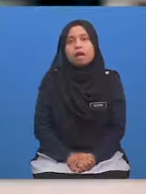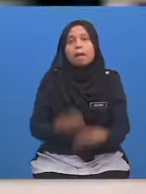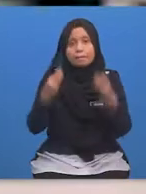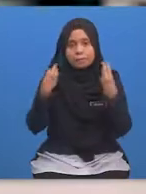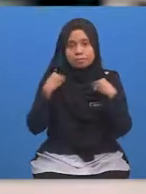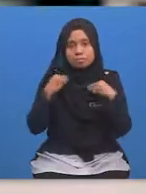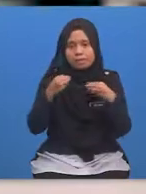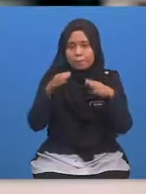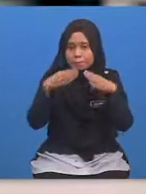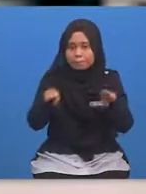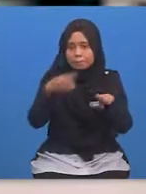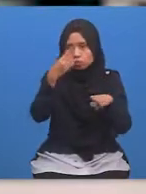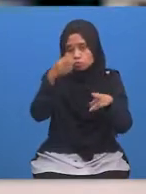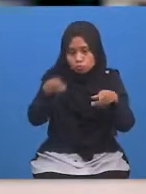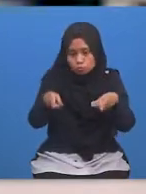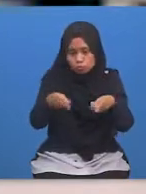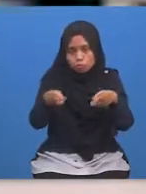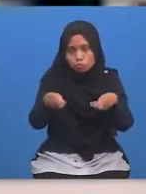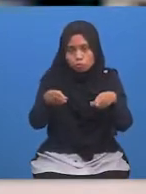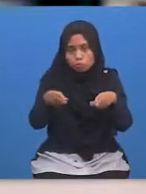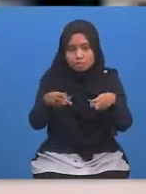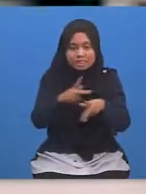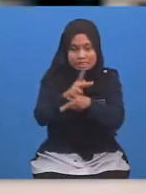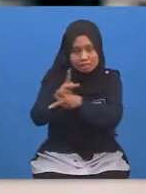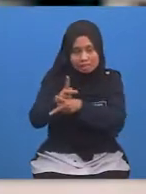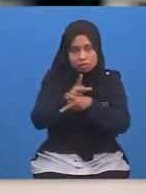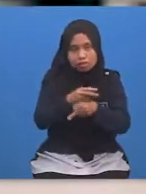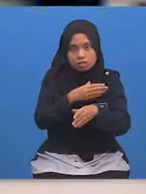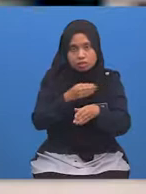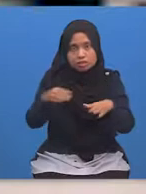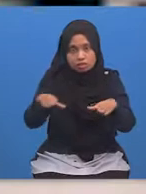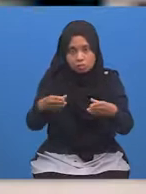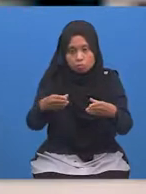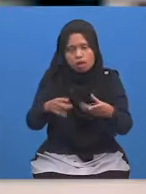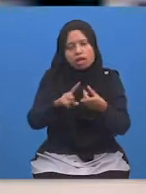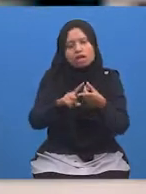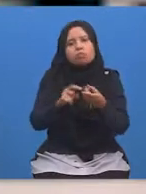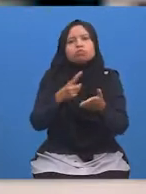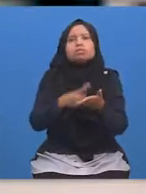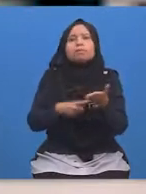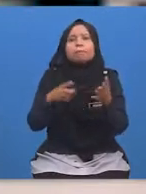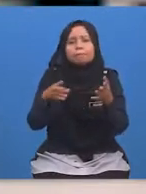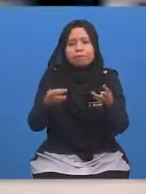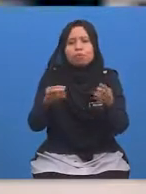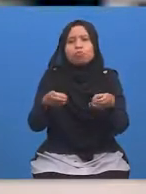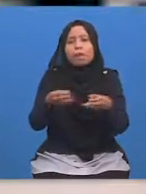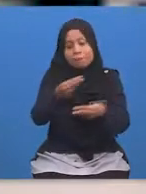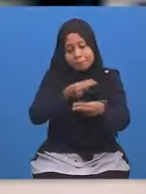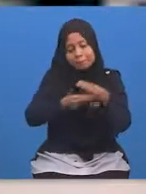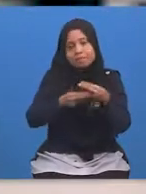Pemilik bebas untuk mengurus, mengawal dan membuat keputusan